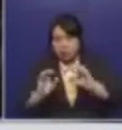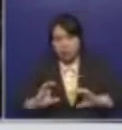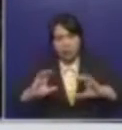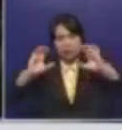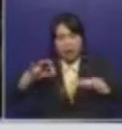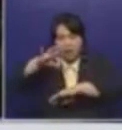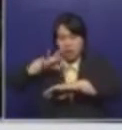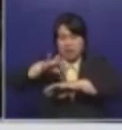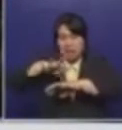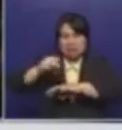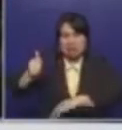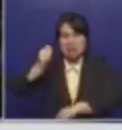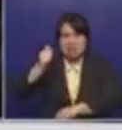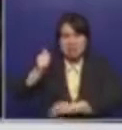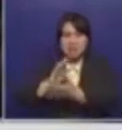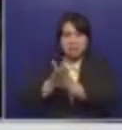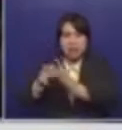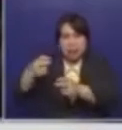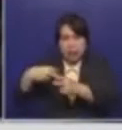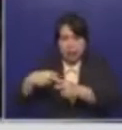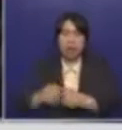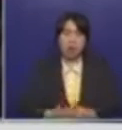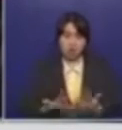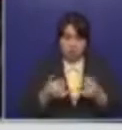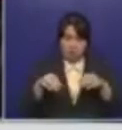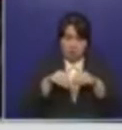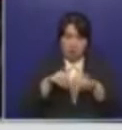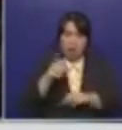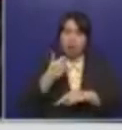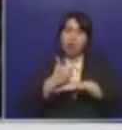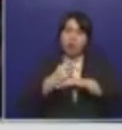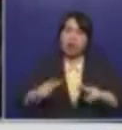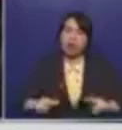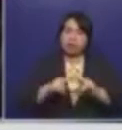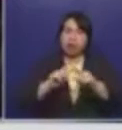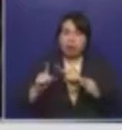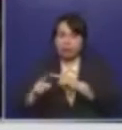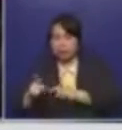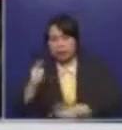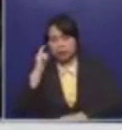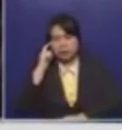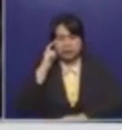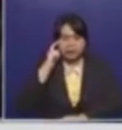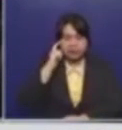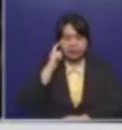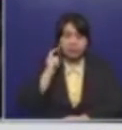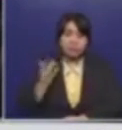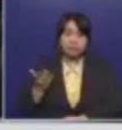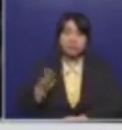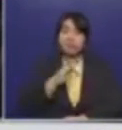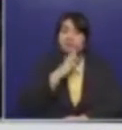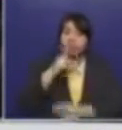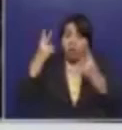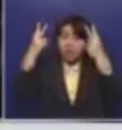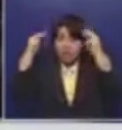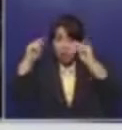มากการปรับคณะรัฐมนตรีที่กำลังจะมีขึ้นก็ไม่มีความหวังใดๆทั้งสิ้นหากนายกรัฐมนตรียังชื่อ